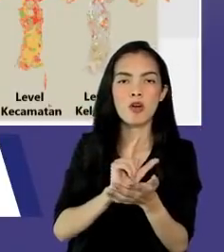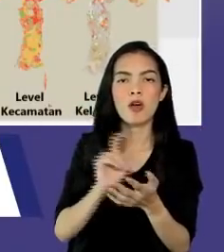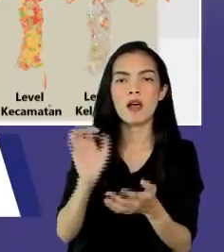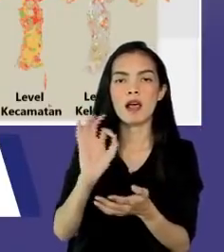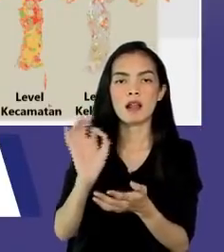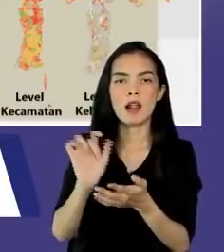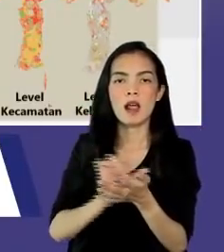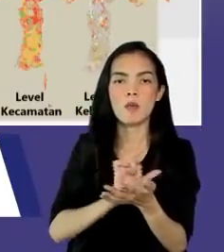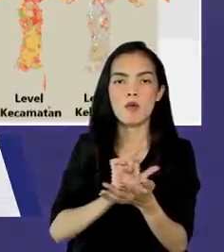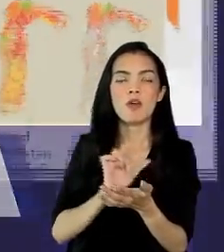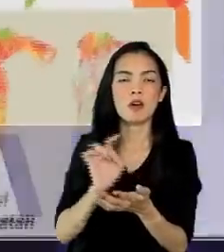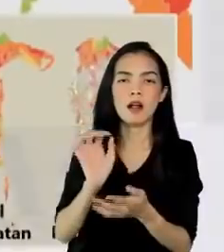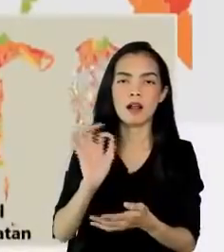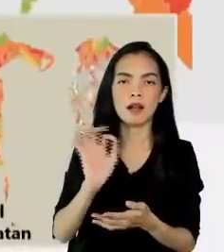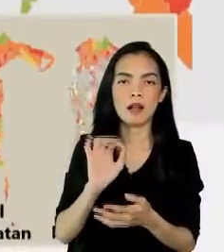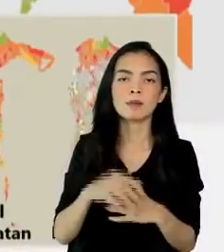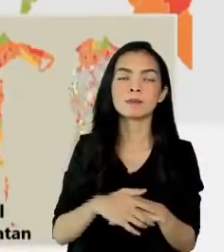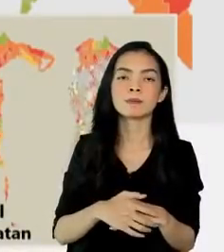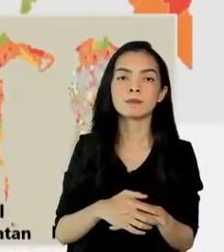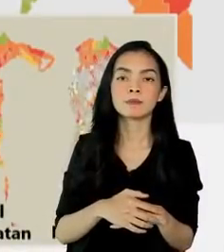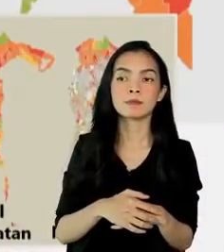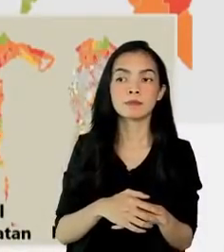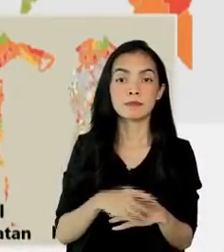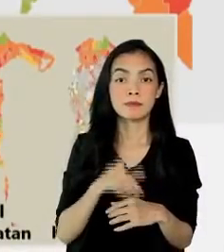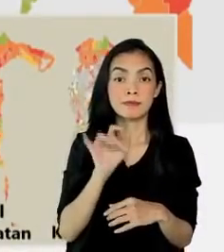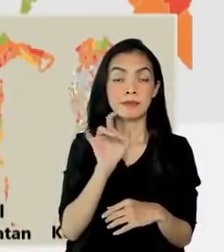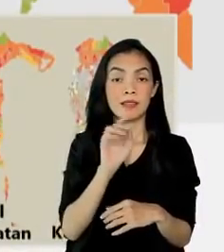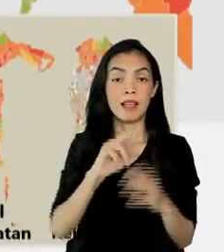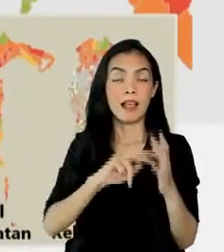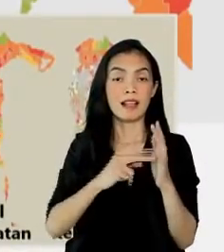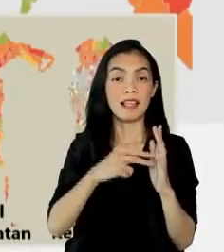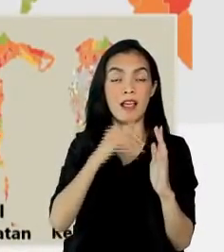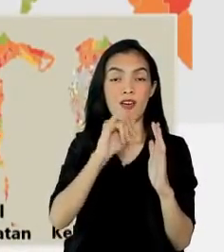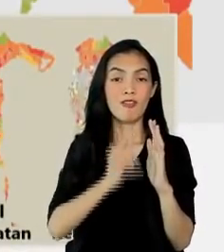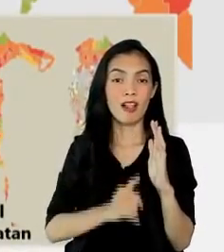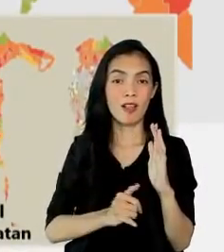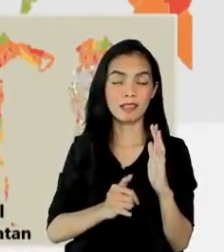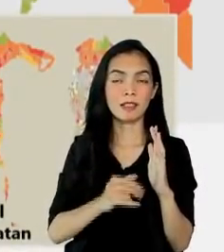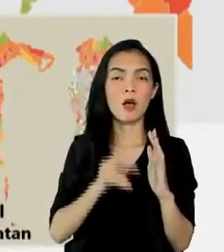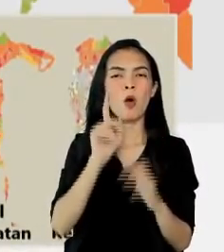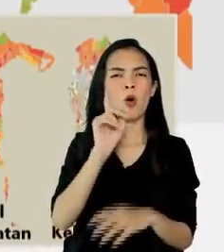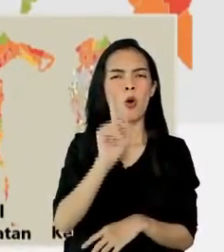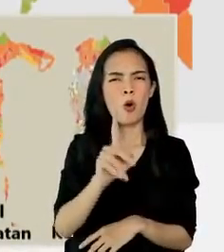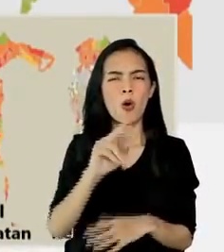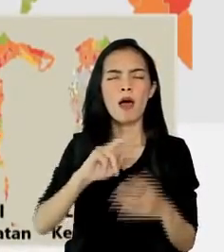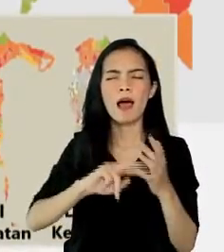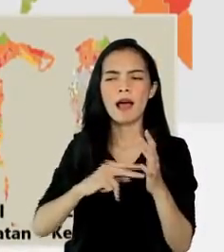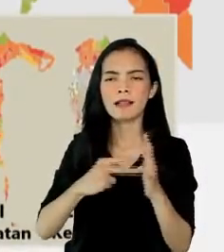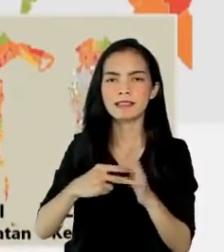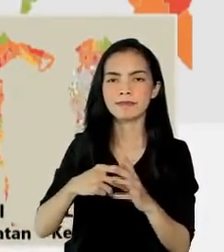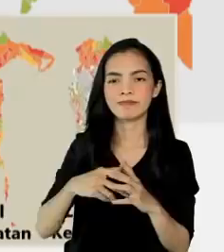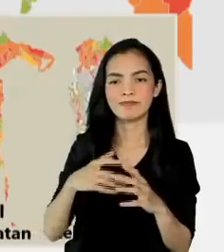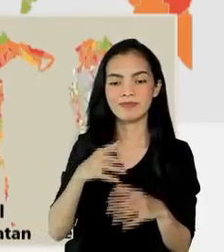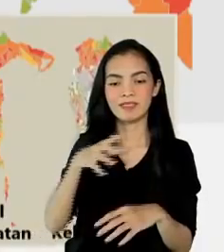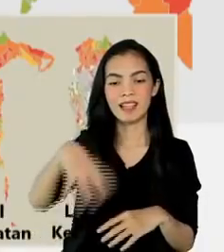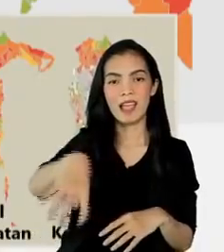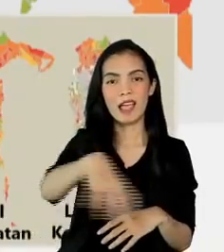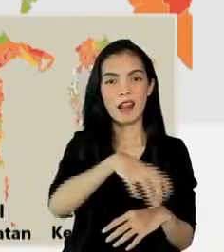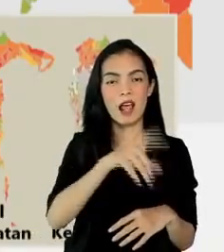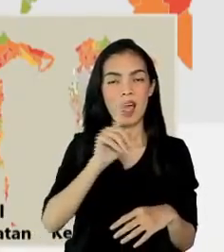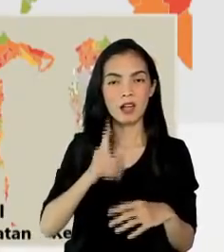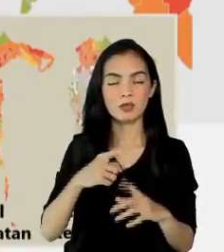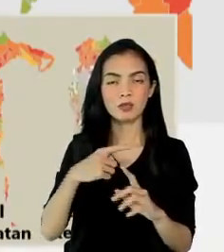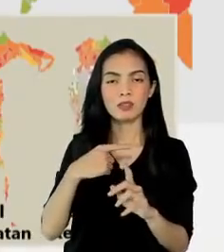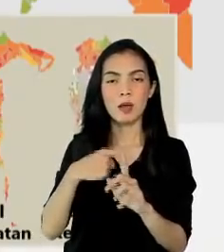wilayah tersebut dalam kurun waktu tertentu. Nah, ini juga menjadi evaluasi. Oh, berarti di lapangan harus lebih dikerahkan